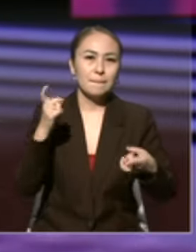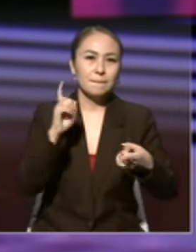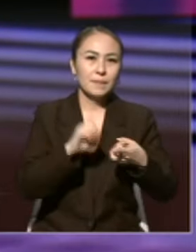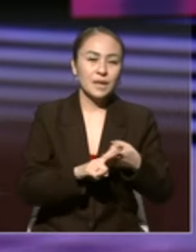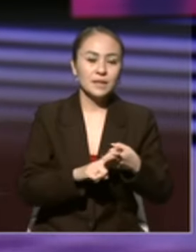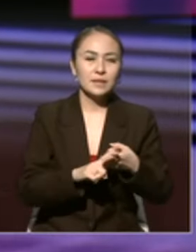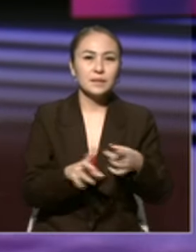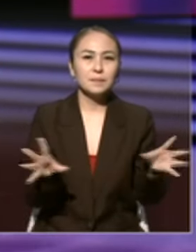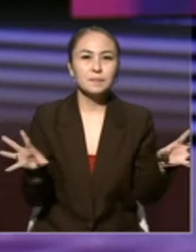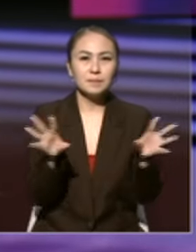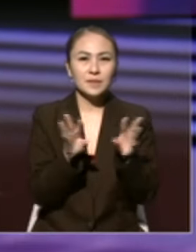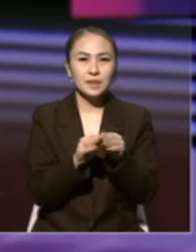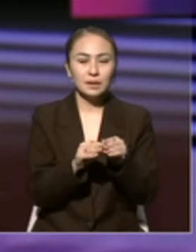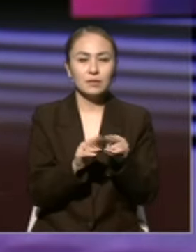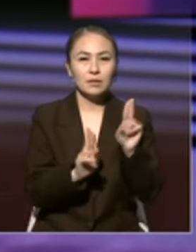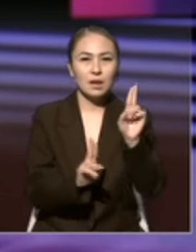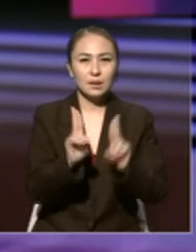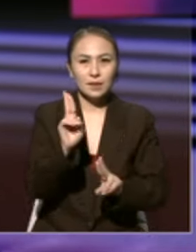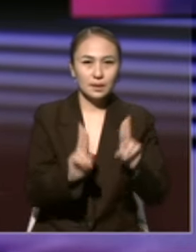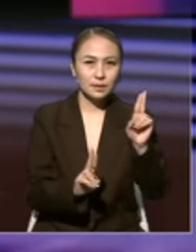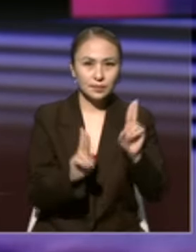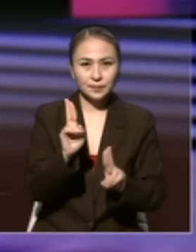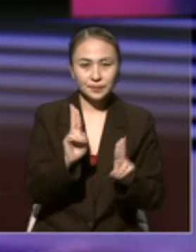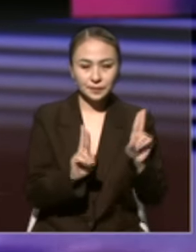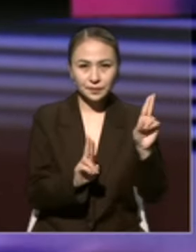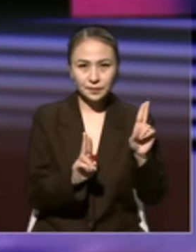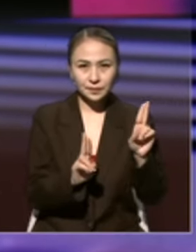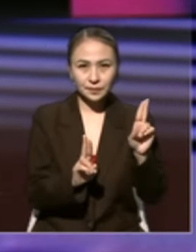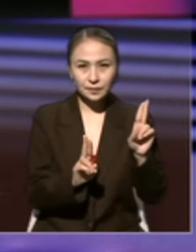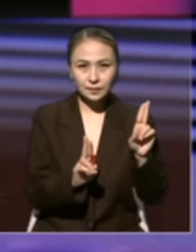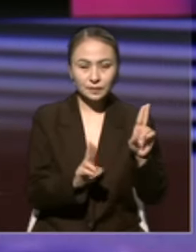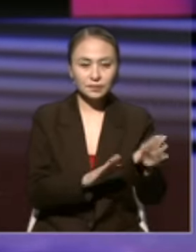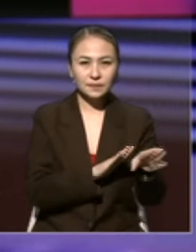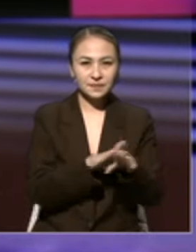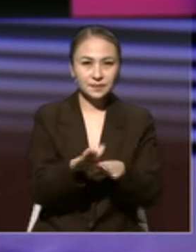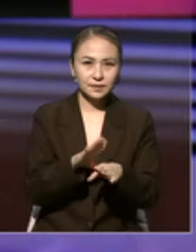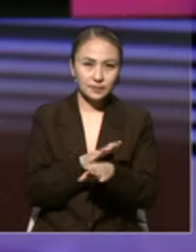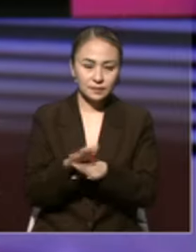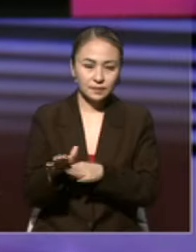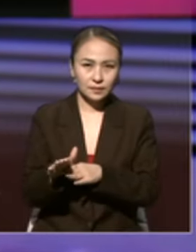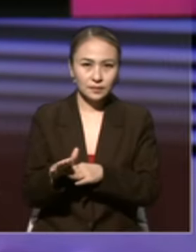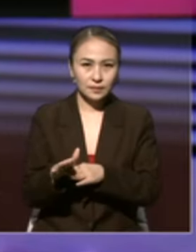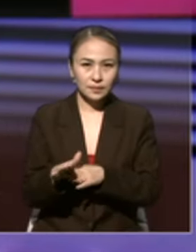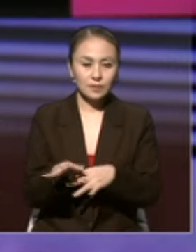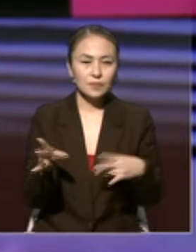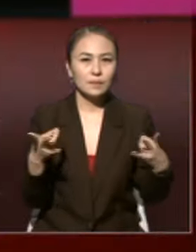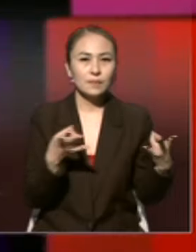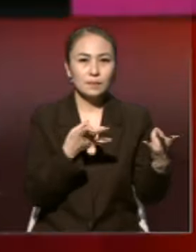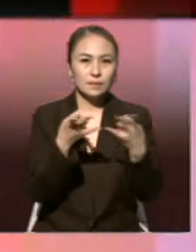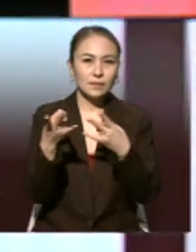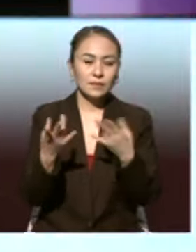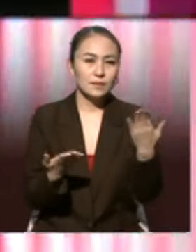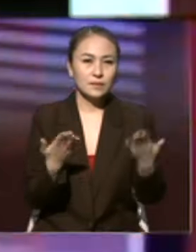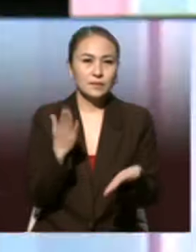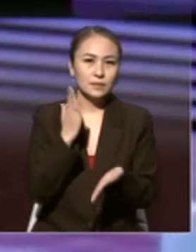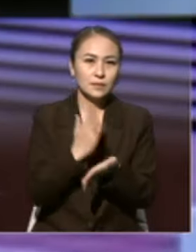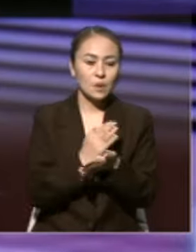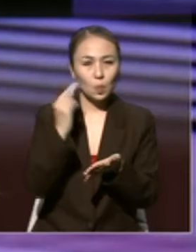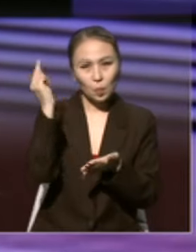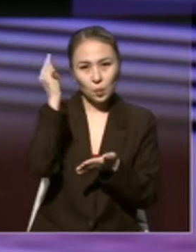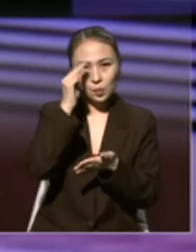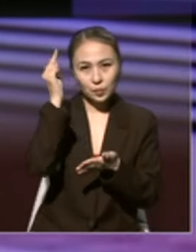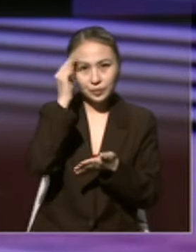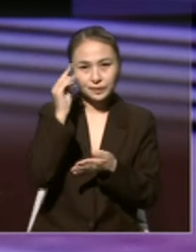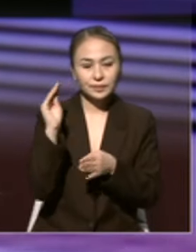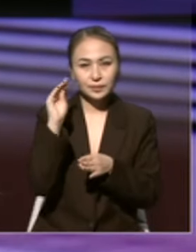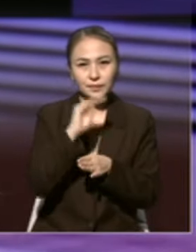байланыспен бірге арнайы алгоритмдарды жүзге асырып және де керек болса мынау оқу деген